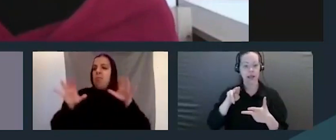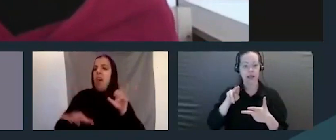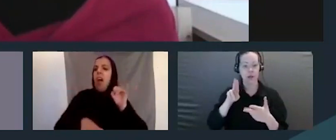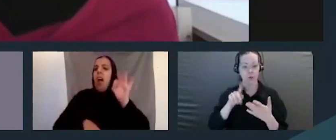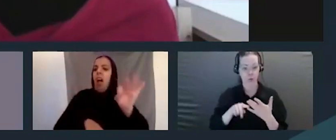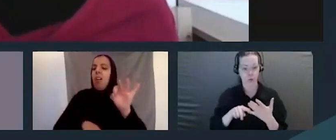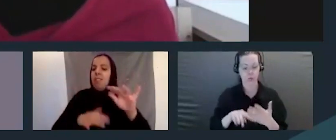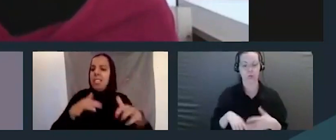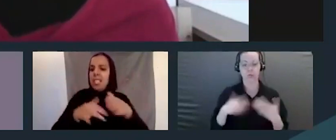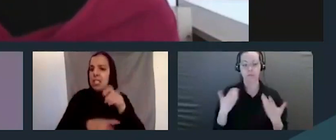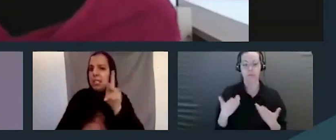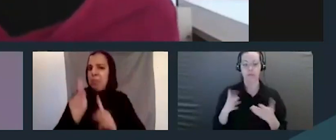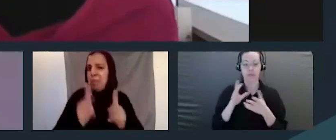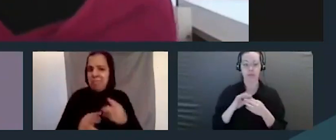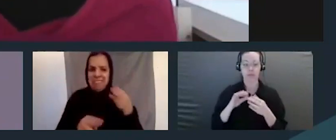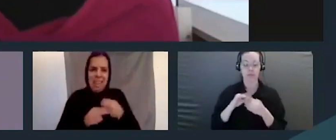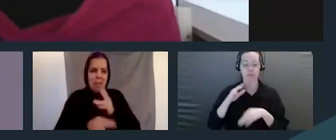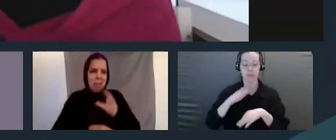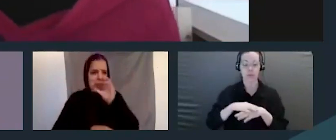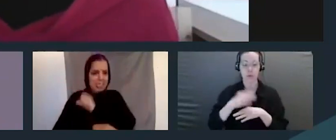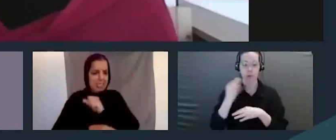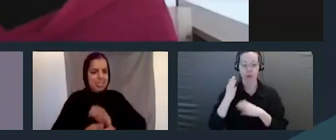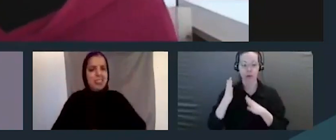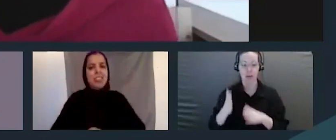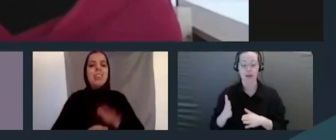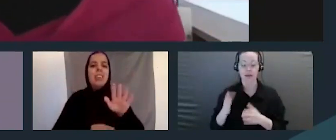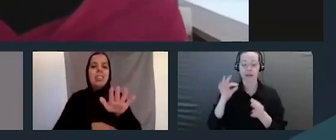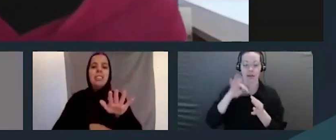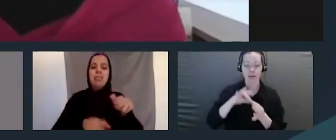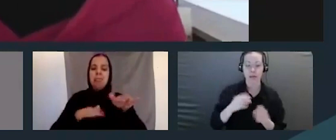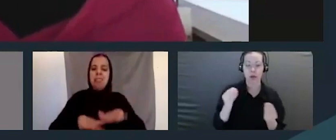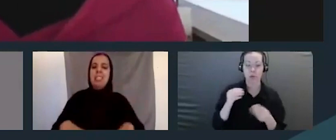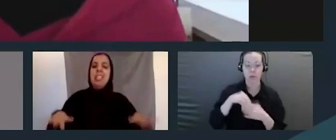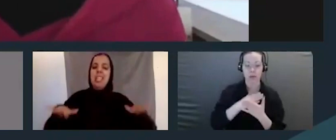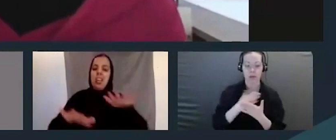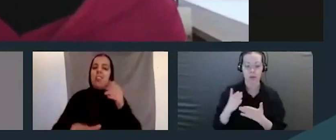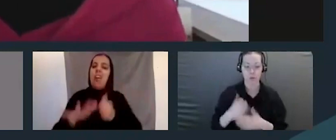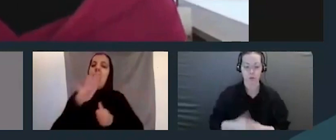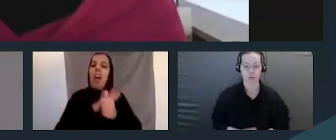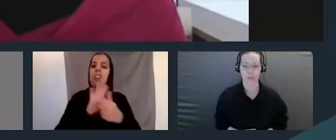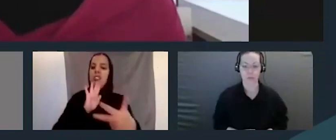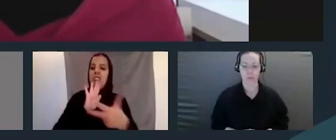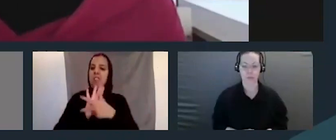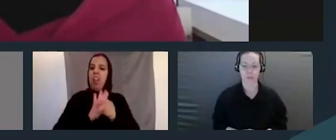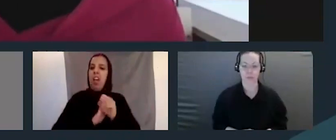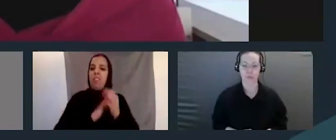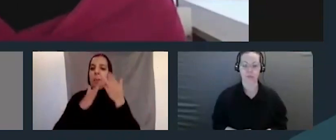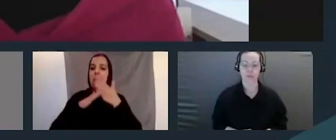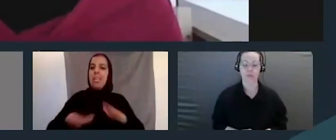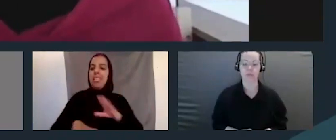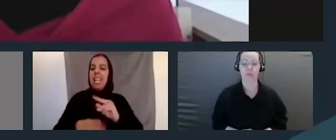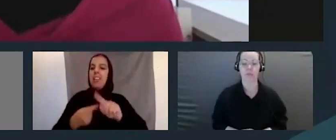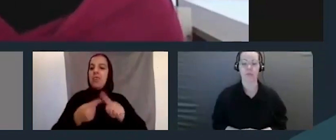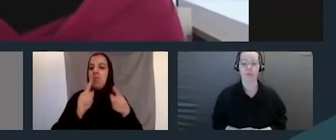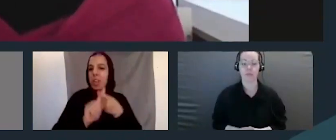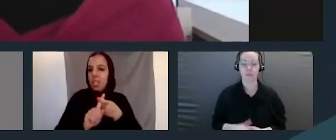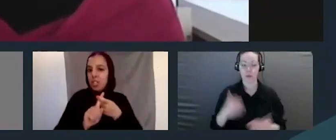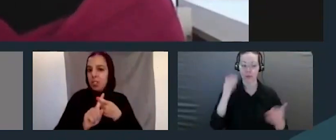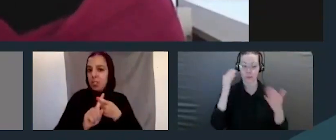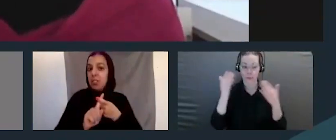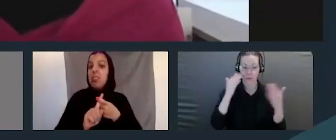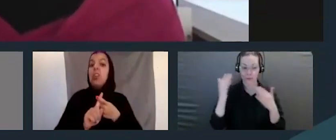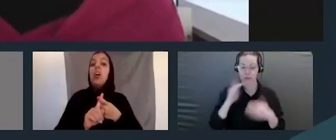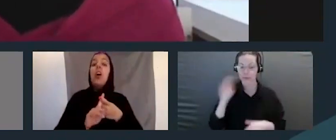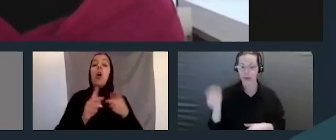territoire est en vertu du traité de paix et d'amitié qui a été signé par ces peuples-là avec la couronne britannique